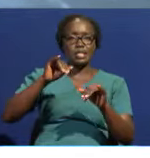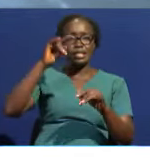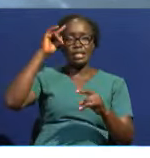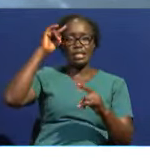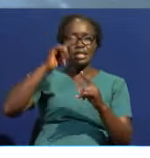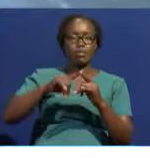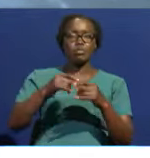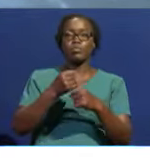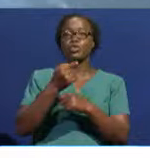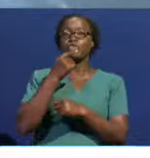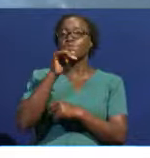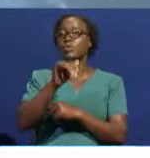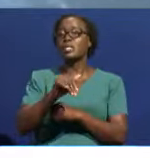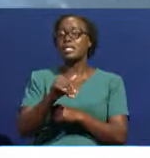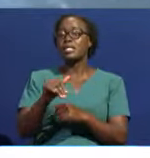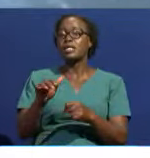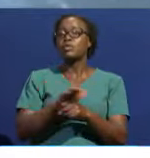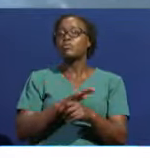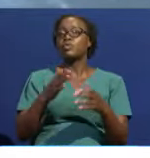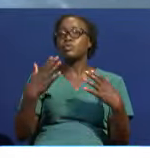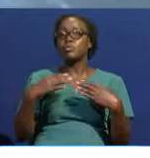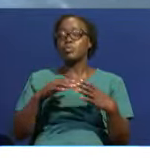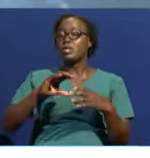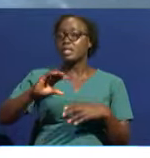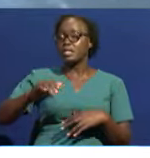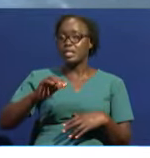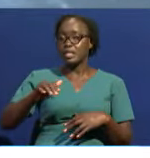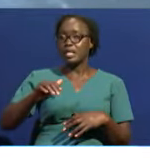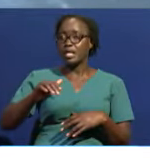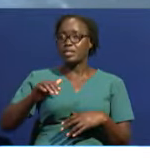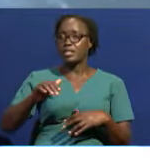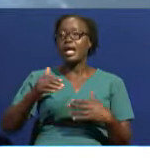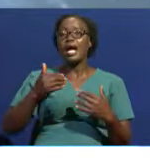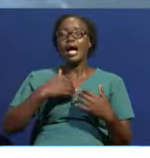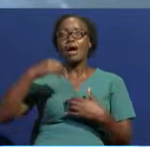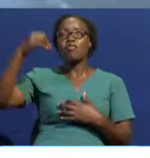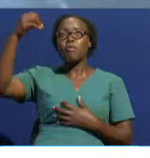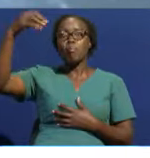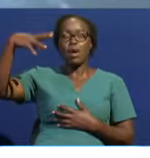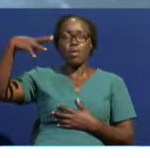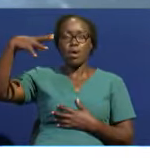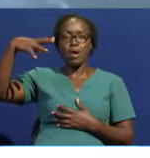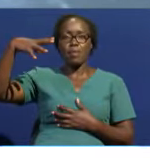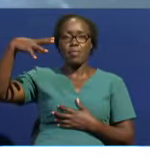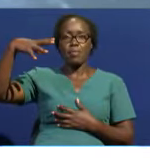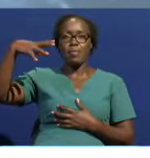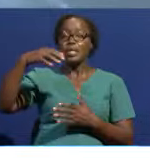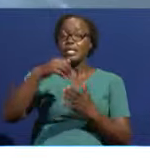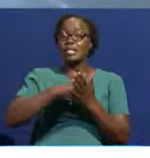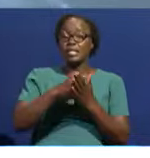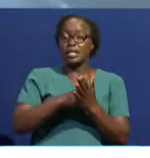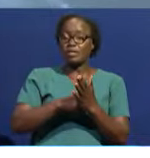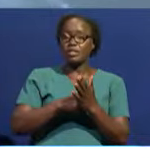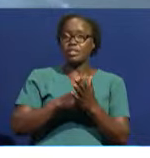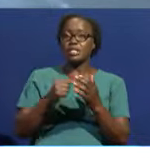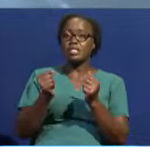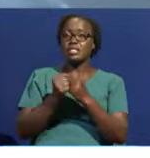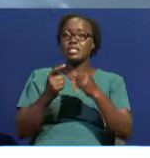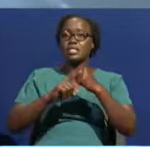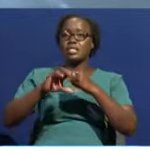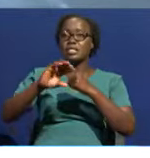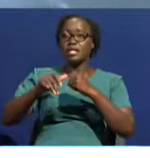yake ya kuhakikisha kwamba wakazi wengi wa kaunti hiyo wanafikiwa na nguvu za umeme. Makueni, mtazamaji, ni miongoni mwa kaunti